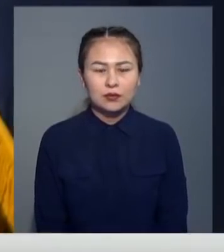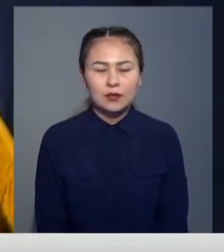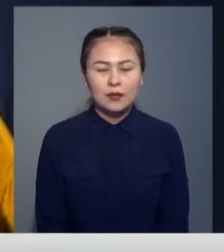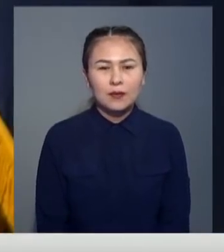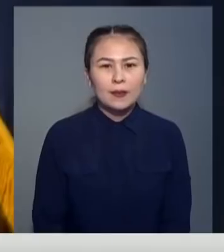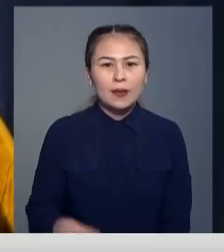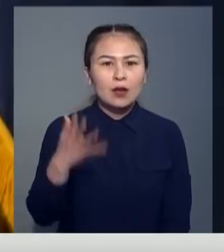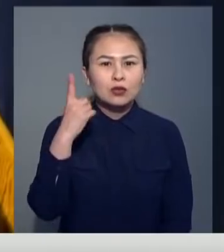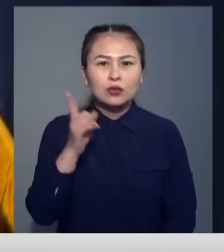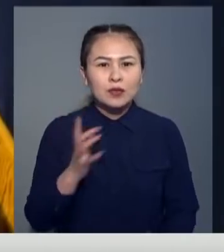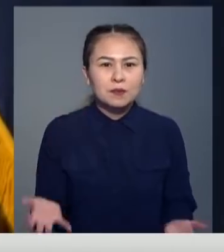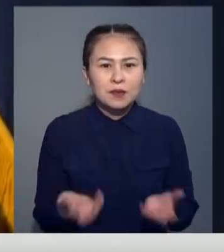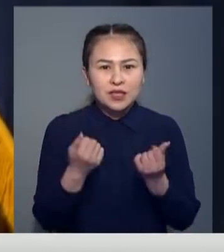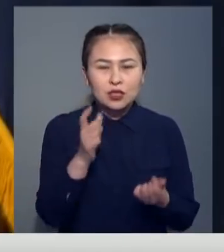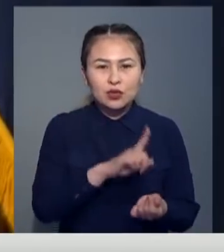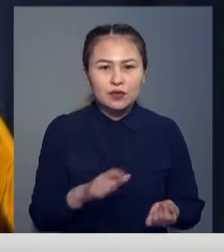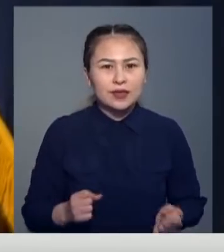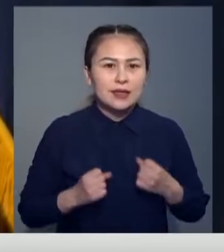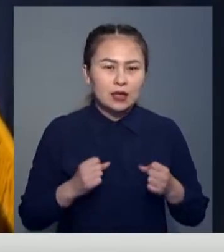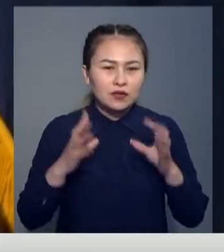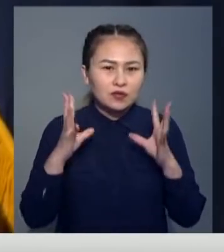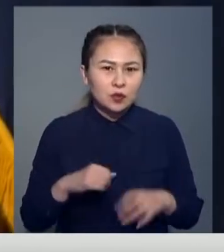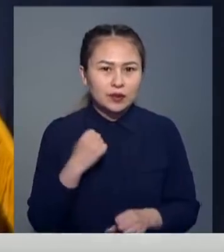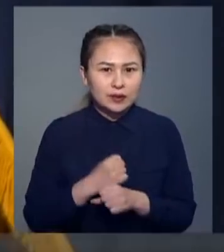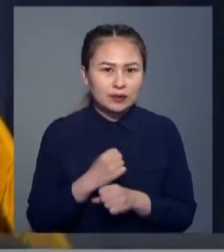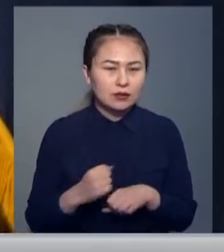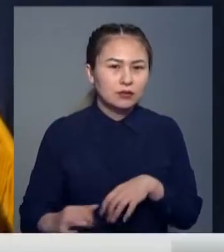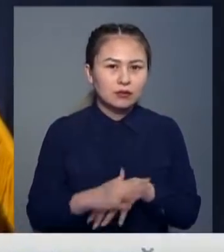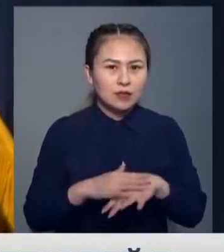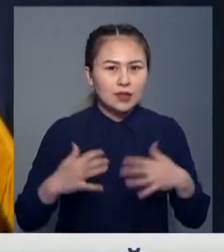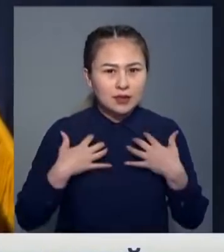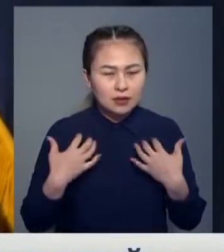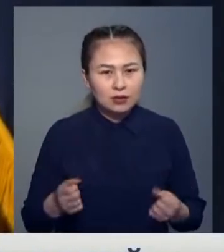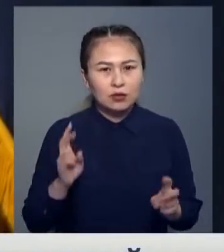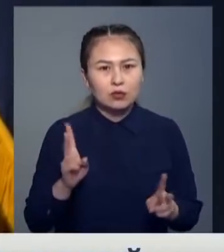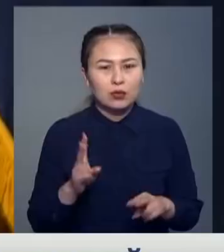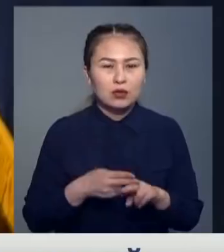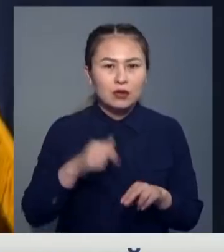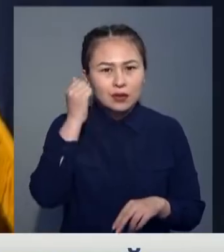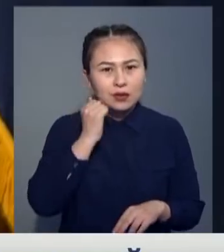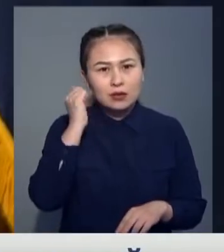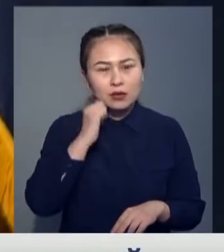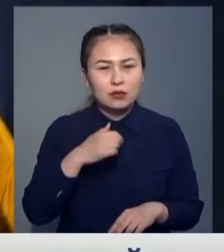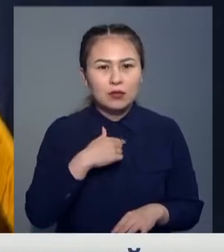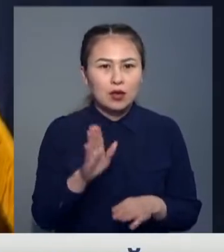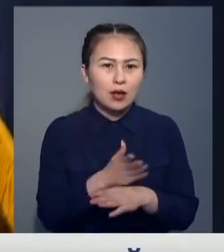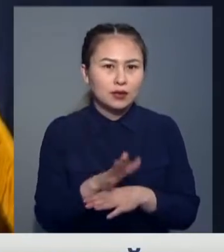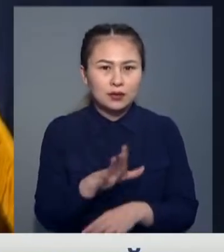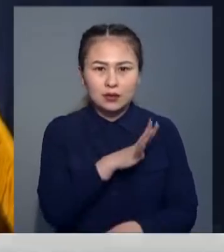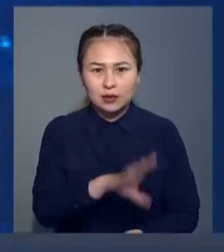Ажалдан арашалап алу үшін барын жасап жатырмыз. Халықты ешқашан денсаулығын нашар егде жастағыларға бөлген жоқпыз.